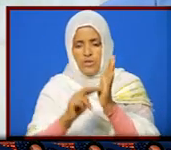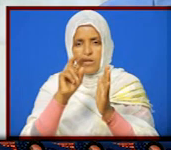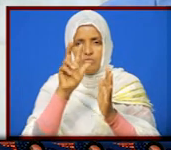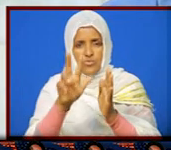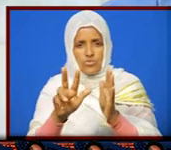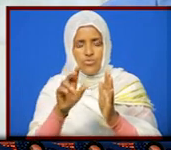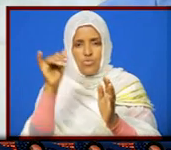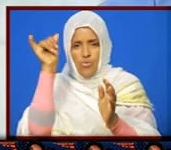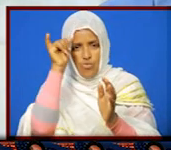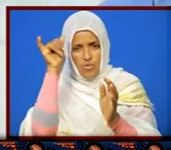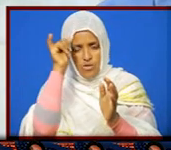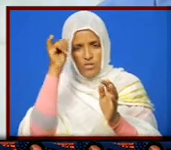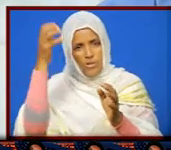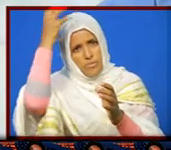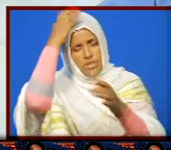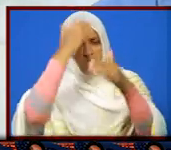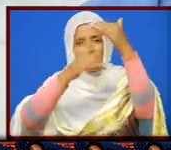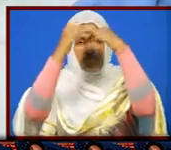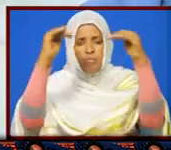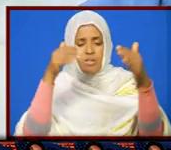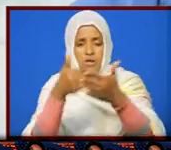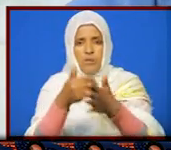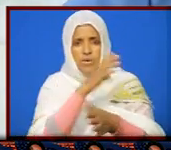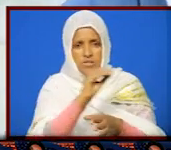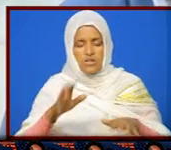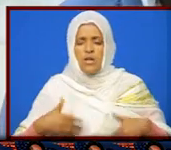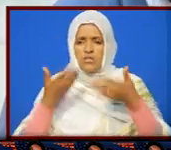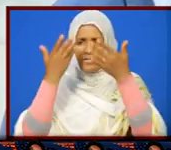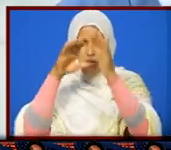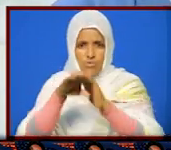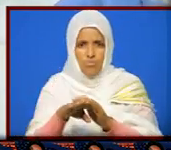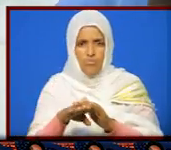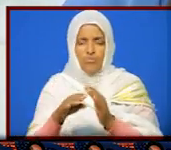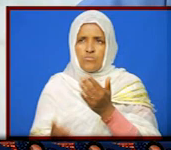በማቴዎስ ወንጌል ምዕራፍ 3 ዮሐንስ መንግሥተ ሰማያት ቀርባለችና